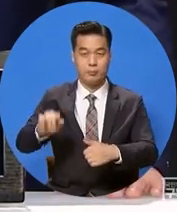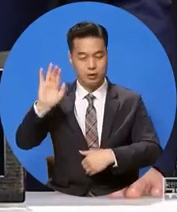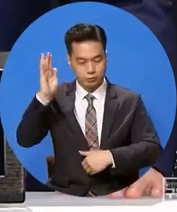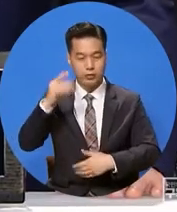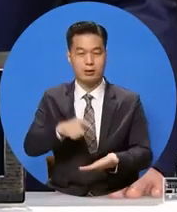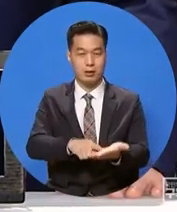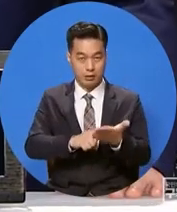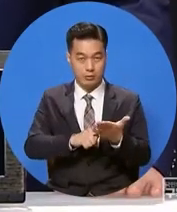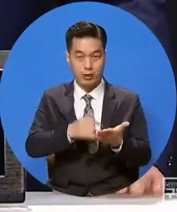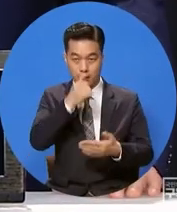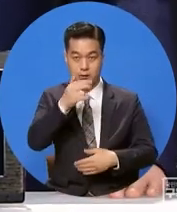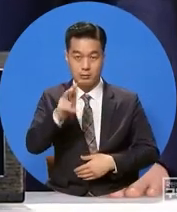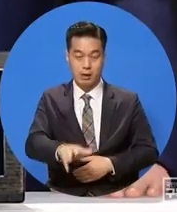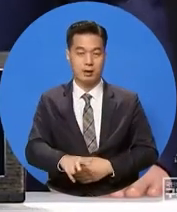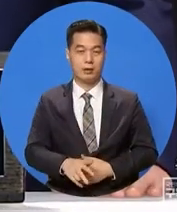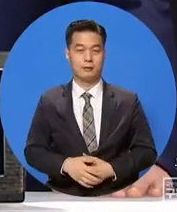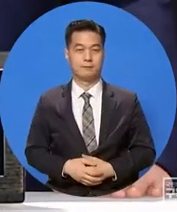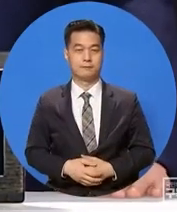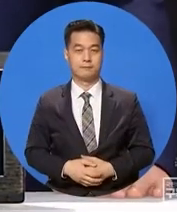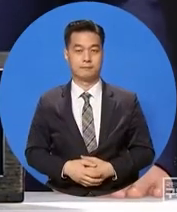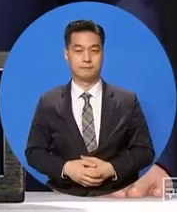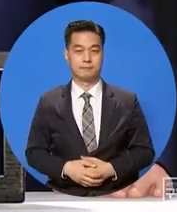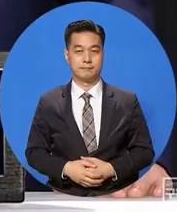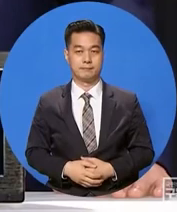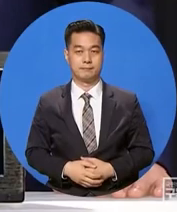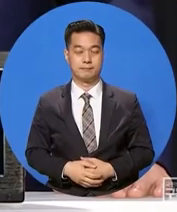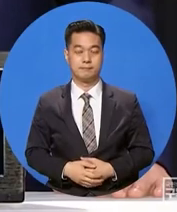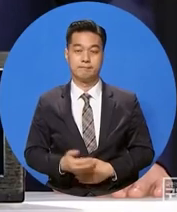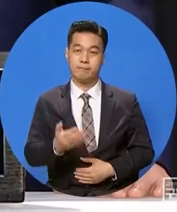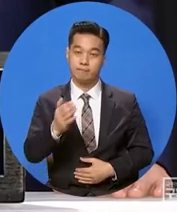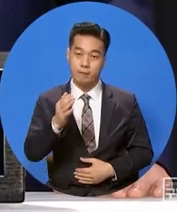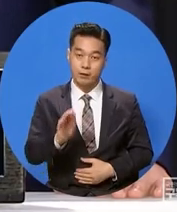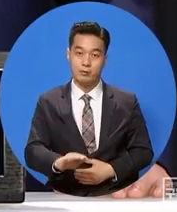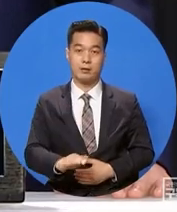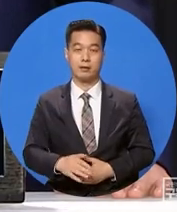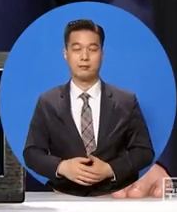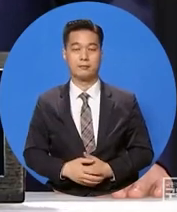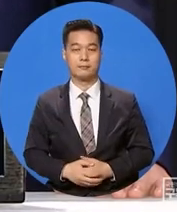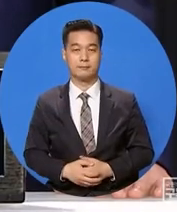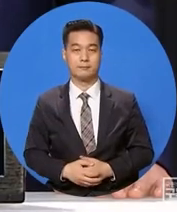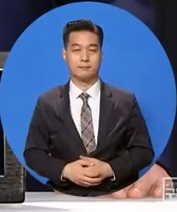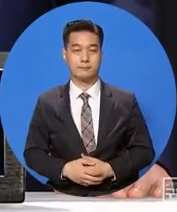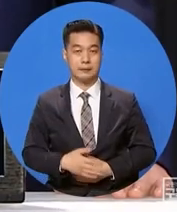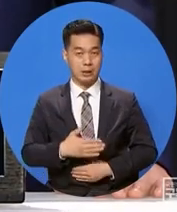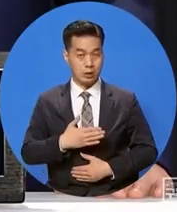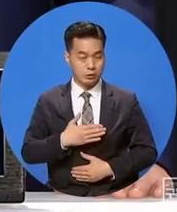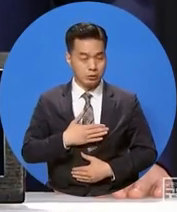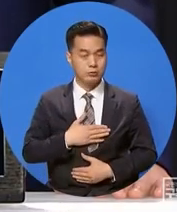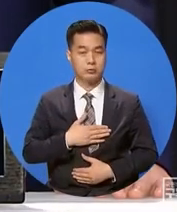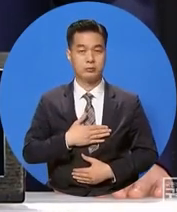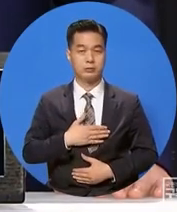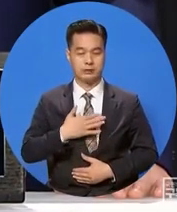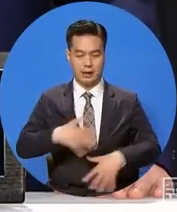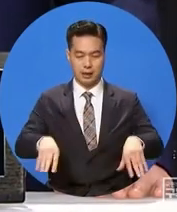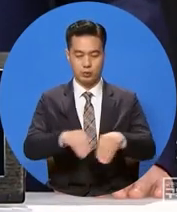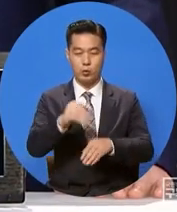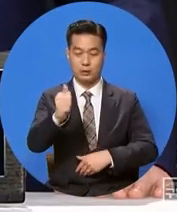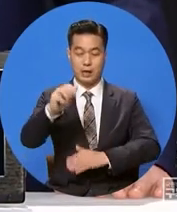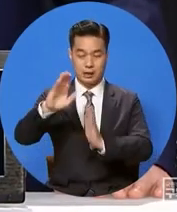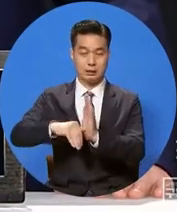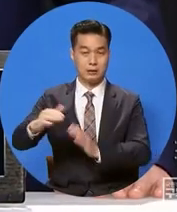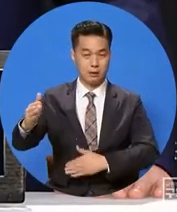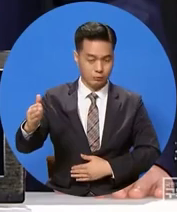이제 최근에 나온 것입니다만은. 예, 예. 그런데 뭐 저는 마음껏 제가 총장이던